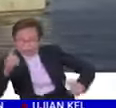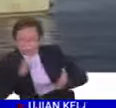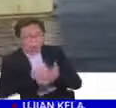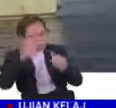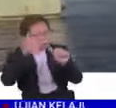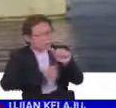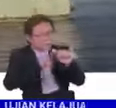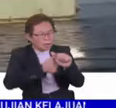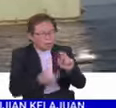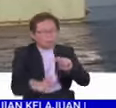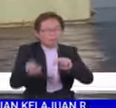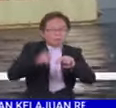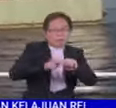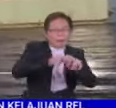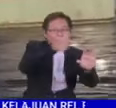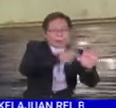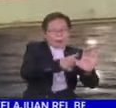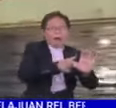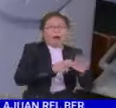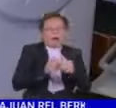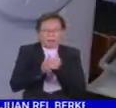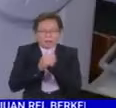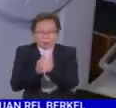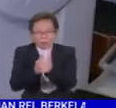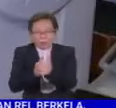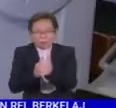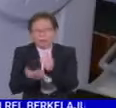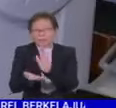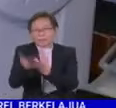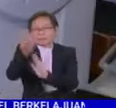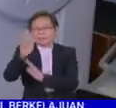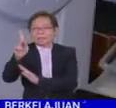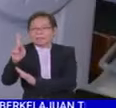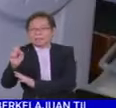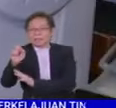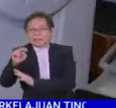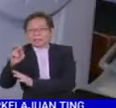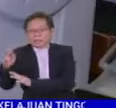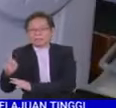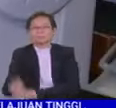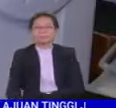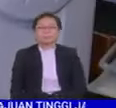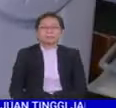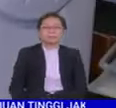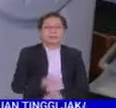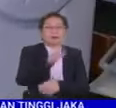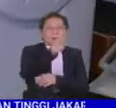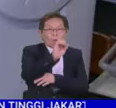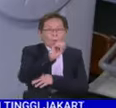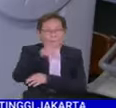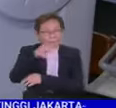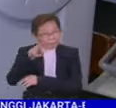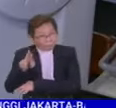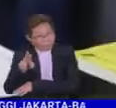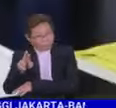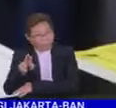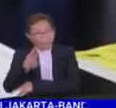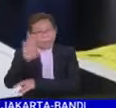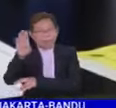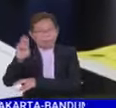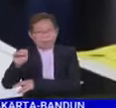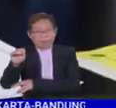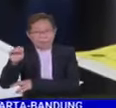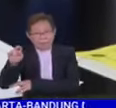setiap kenaikan harga minyak akan disusuli kenaikan KDNK. Mengenai kadar dasar semalaman OPR,